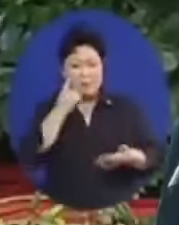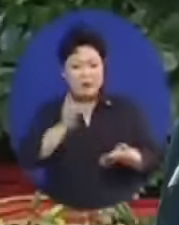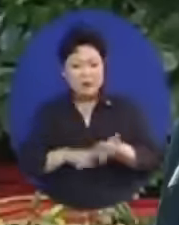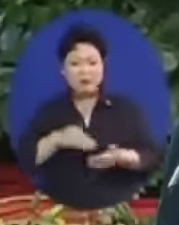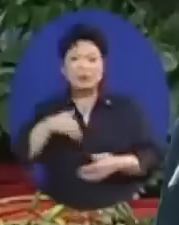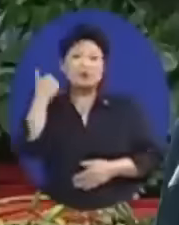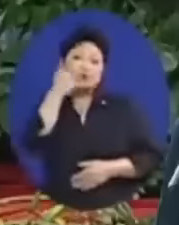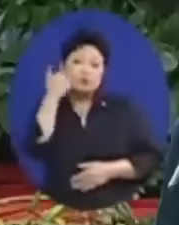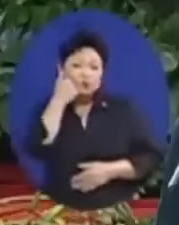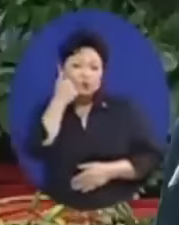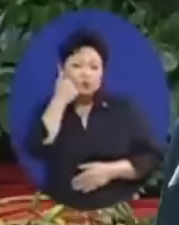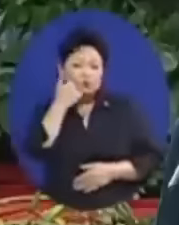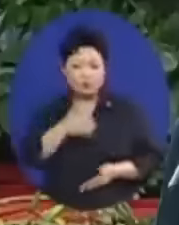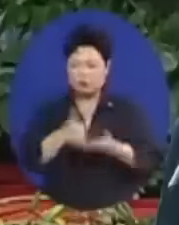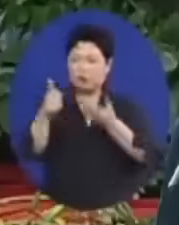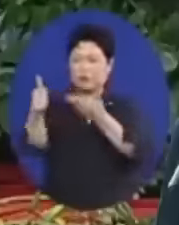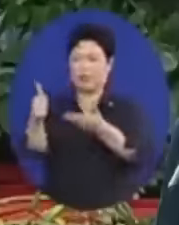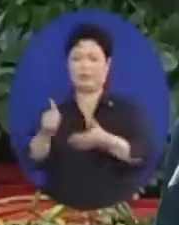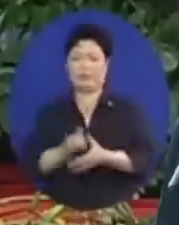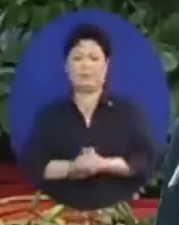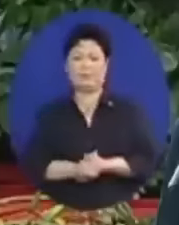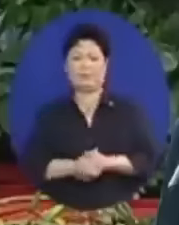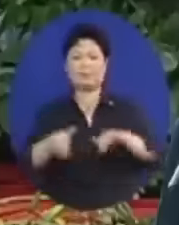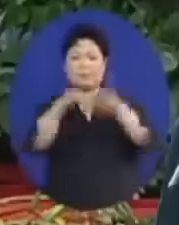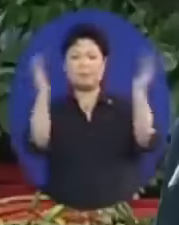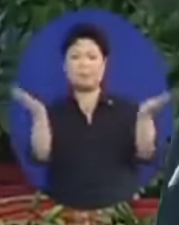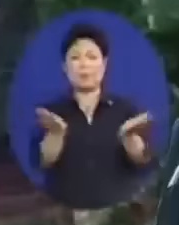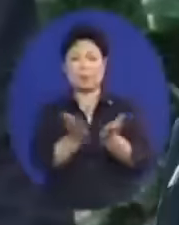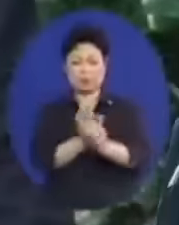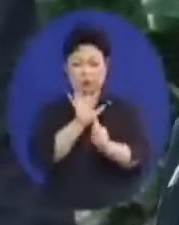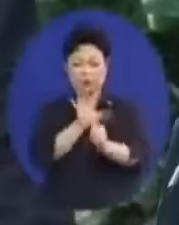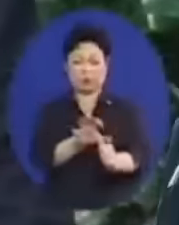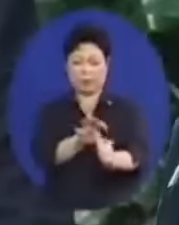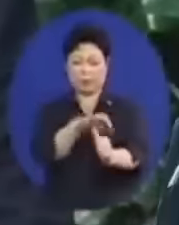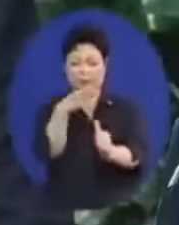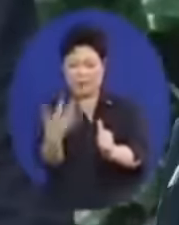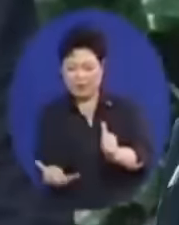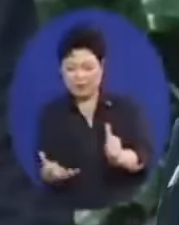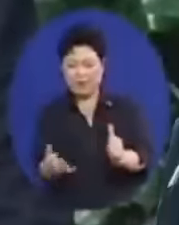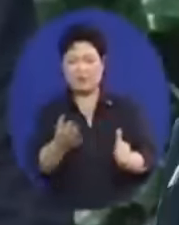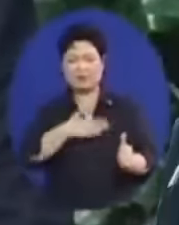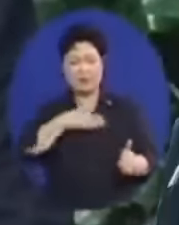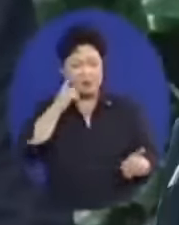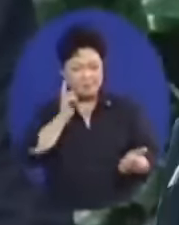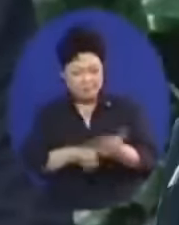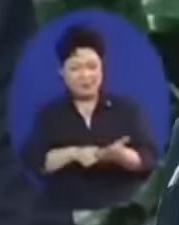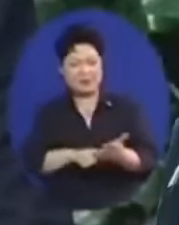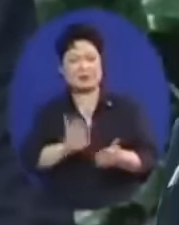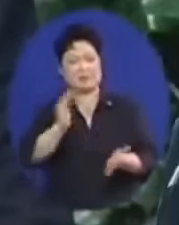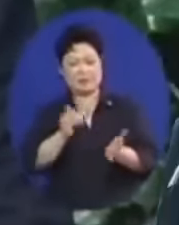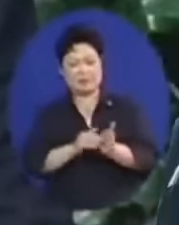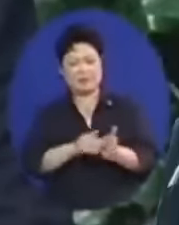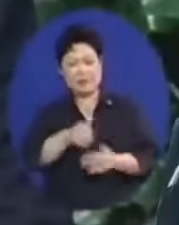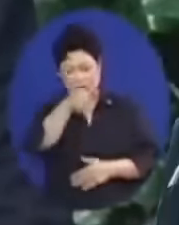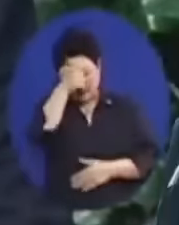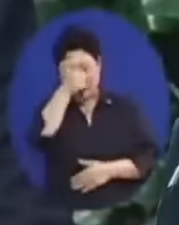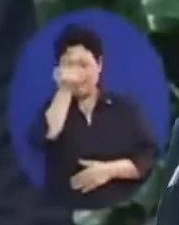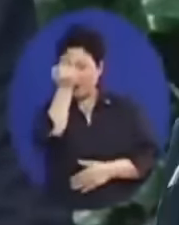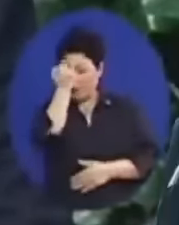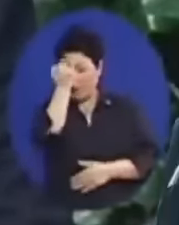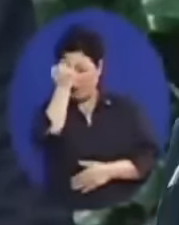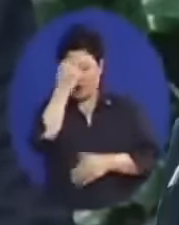나는 누구냐? 주님께서 모든 저주에서 해방시켜 준 나를 발견하게 되는 것입니다. 아담과